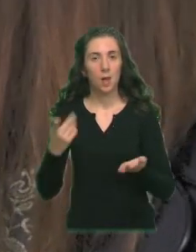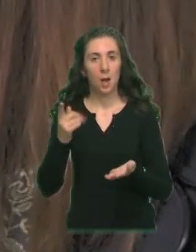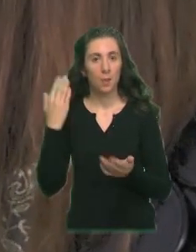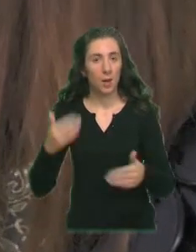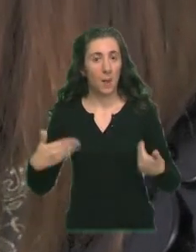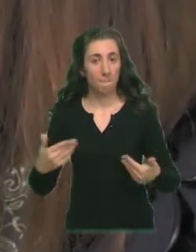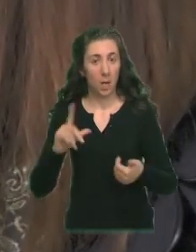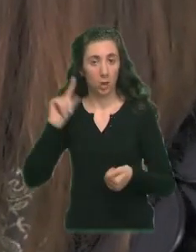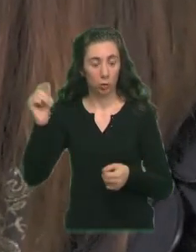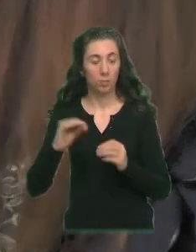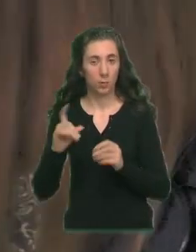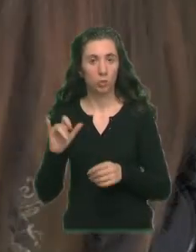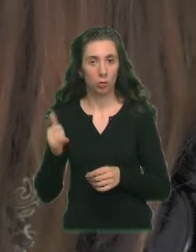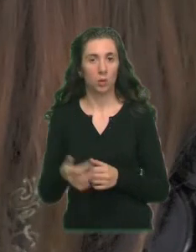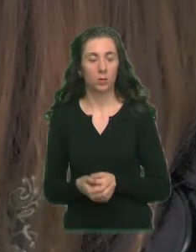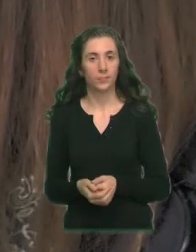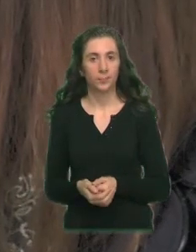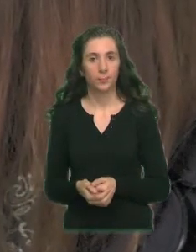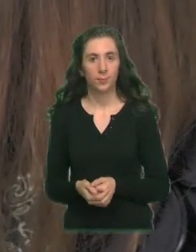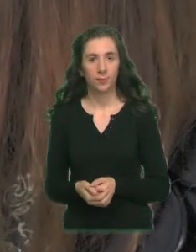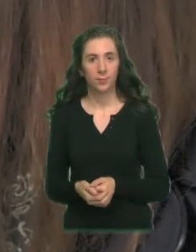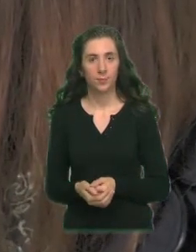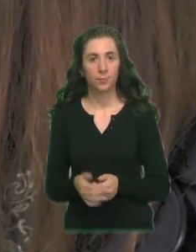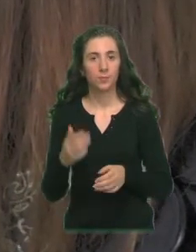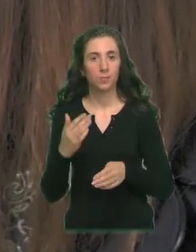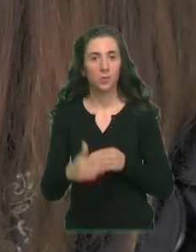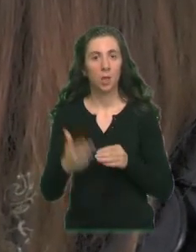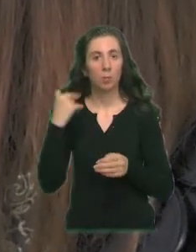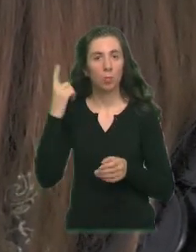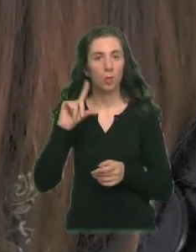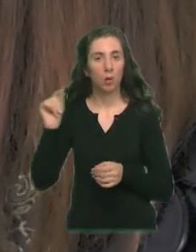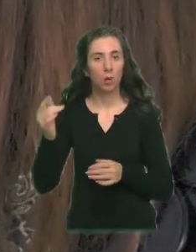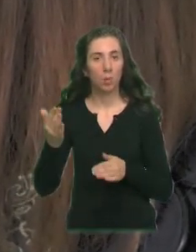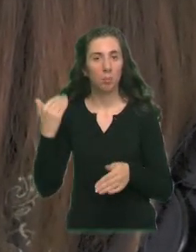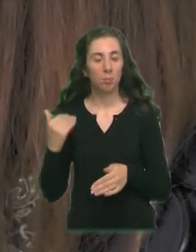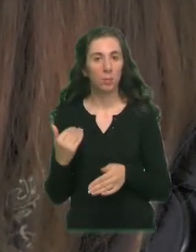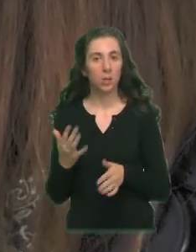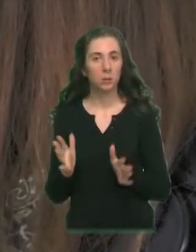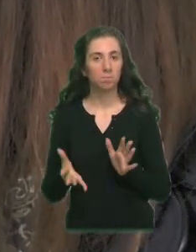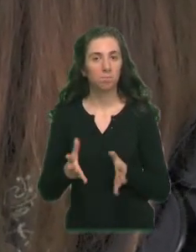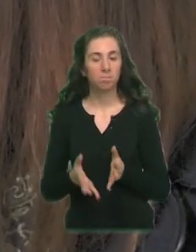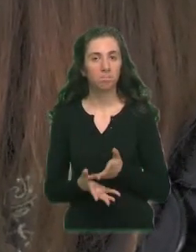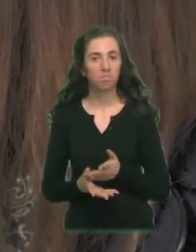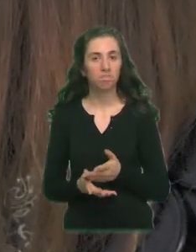Kada ste bili mlađi? Da, još. Da, zadnji put smo bili ovo prije jedno.